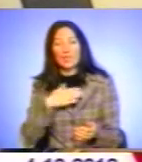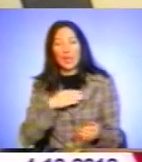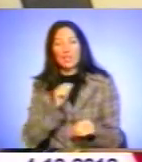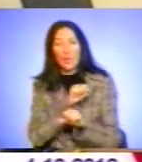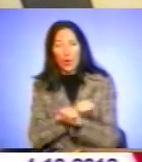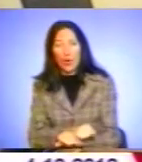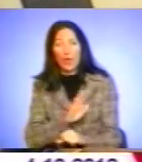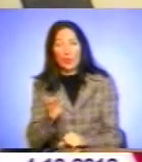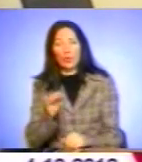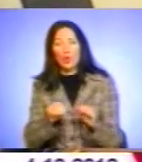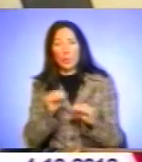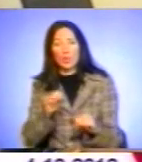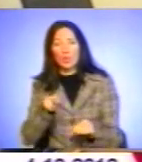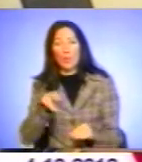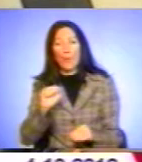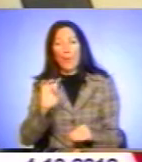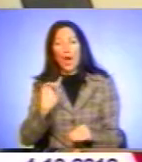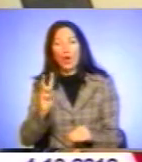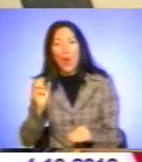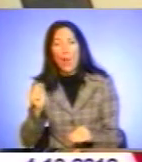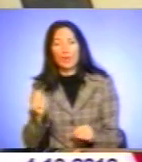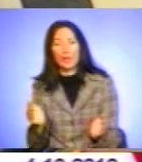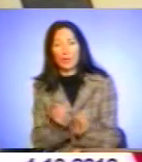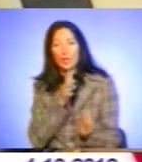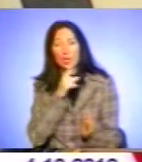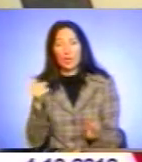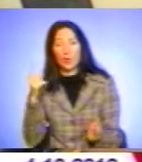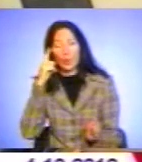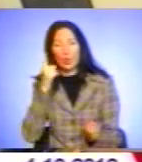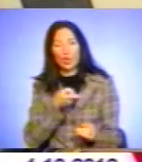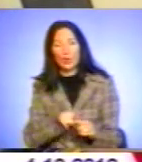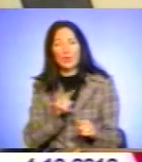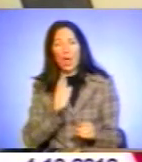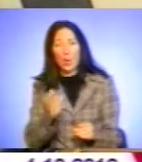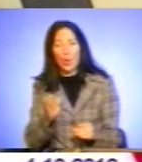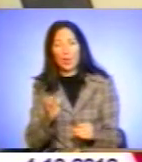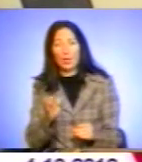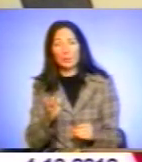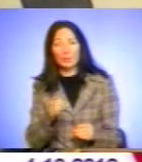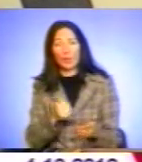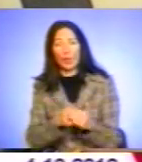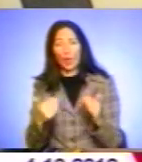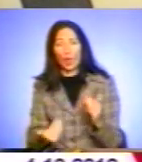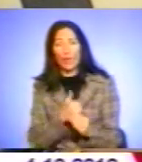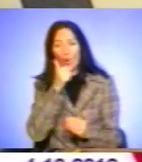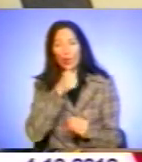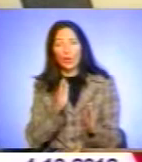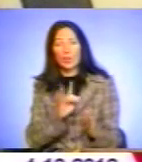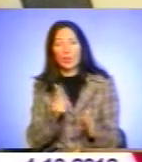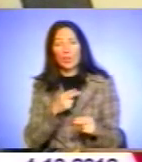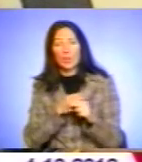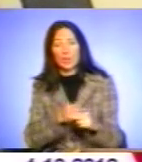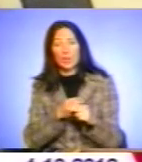обладнані паркоматом. І в найкоротший термін. Я десь думаю, що це буде до Нового року, лише би тільки не